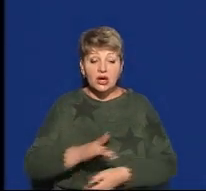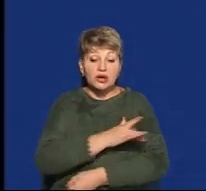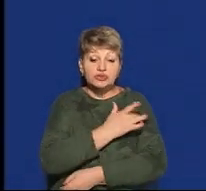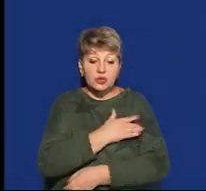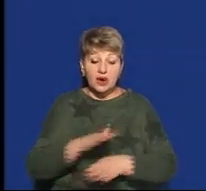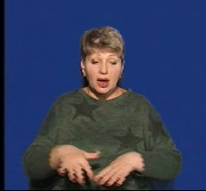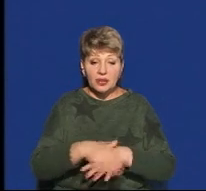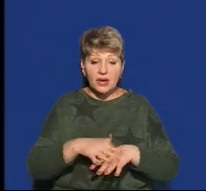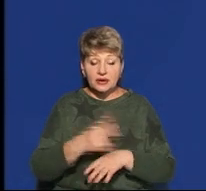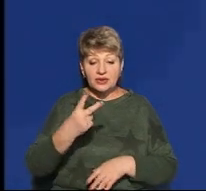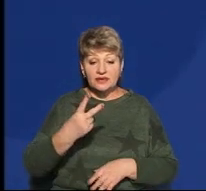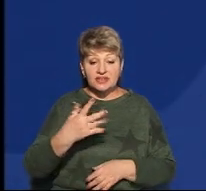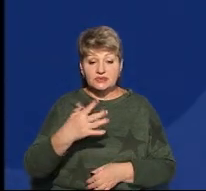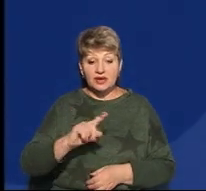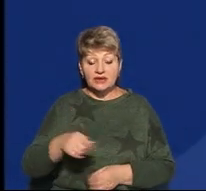народу» –